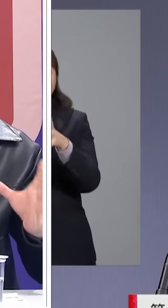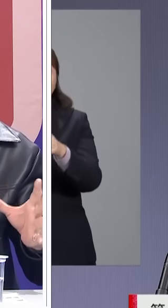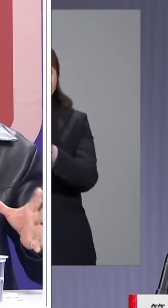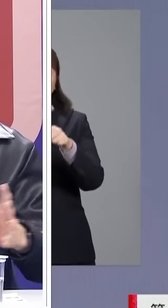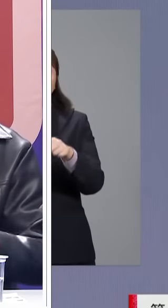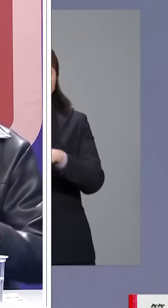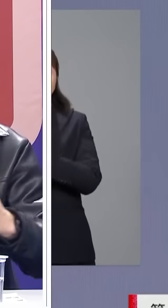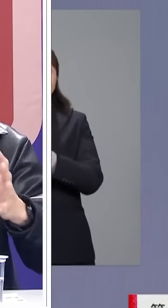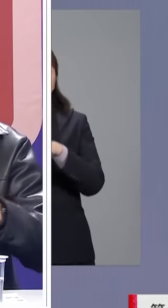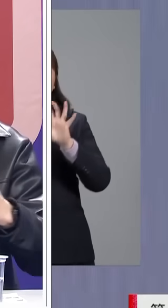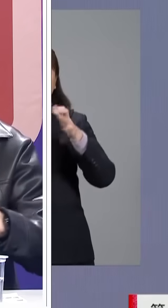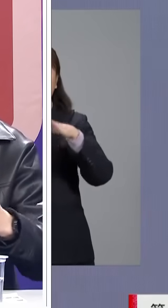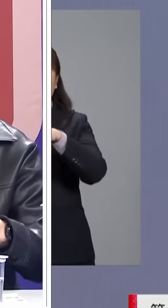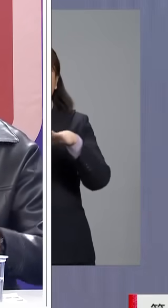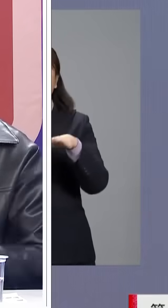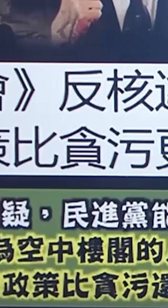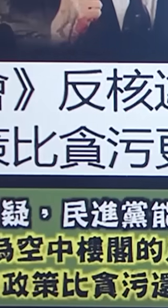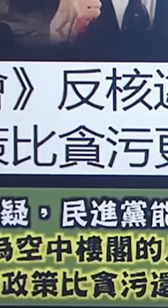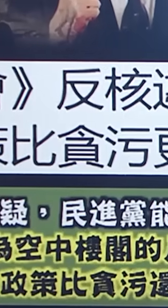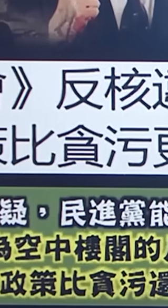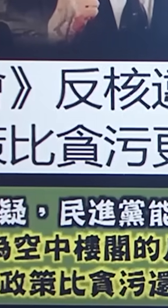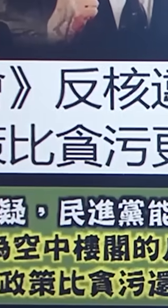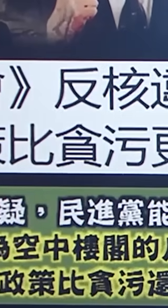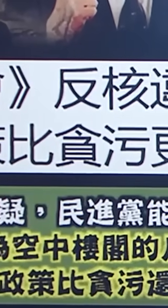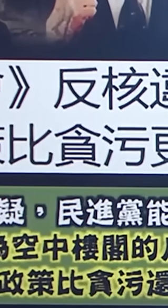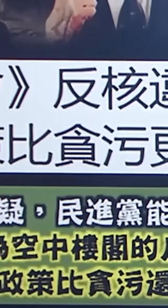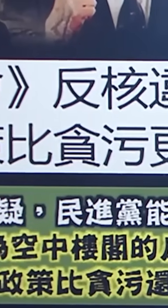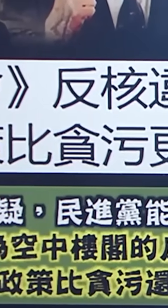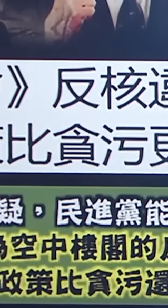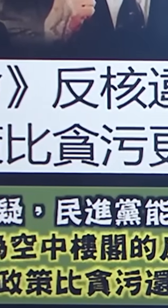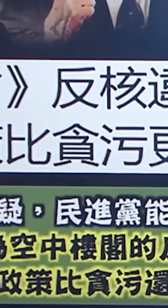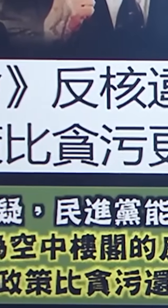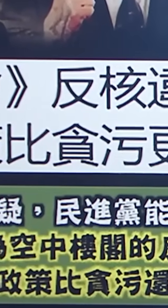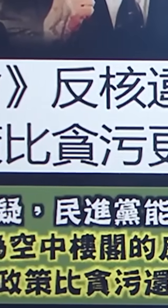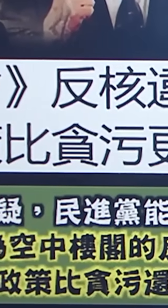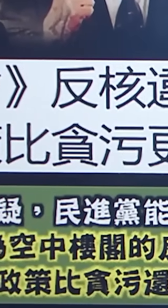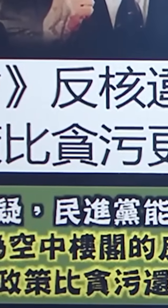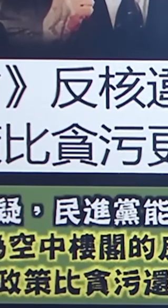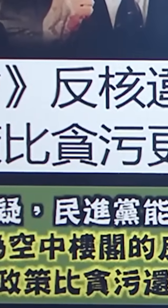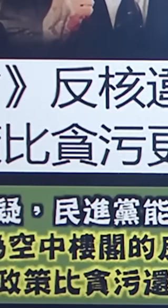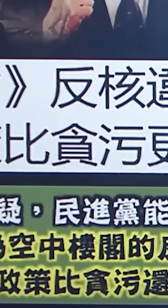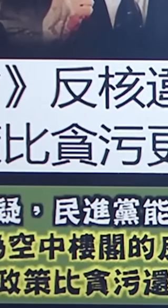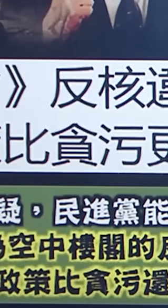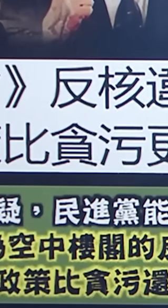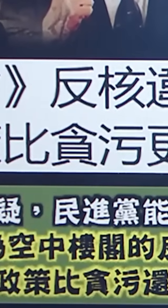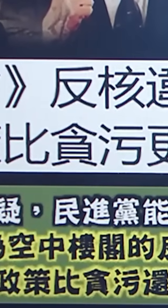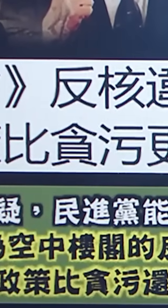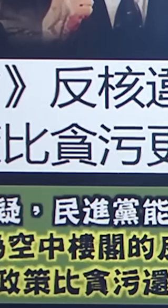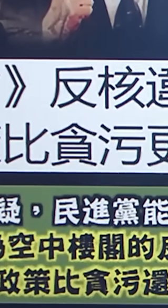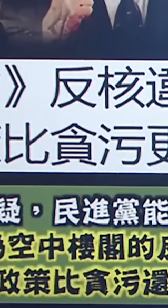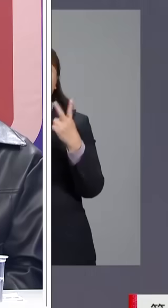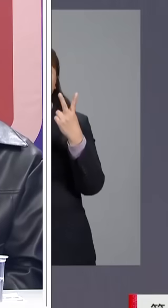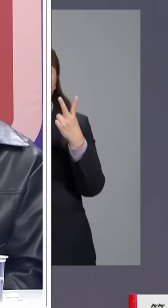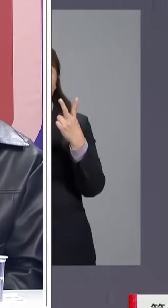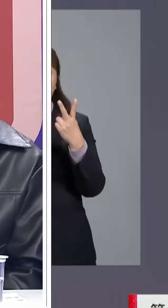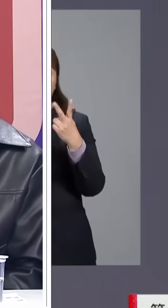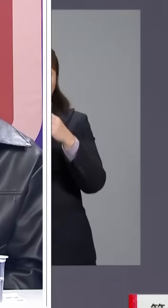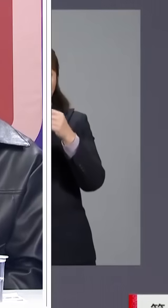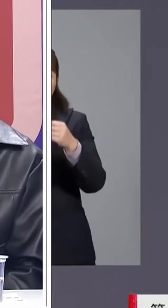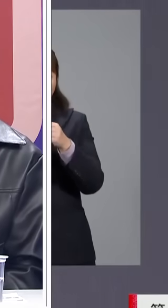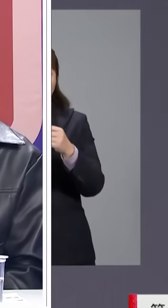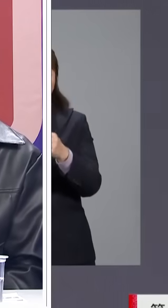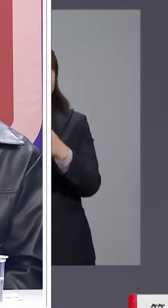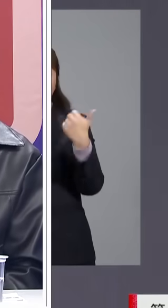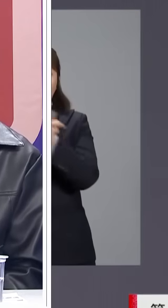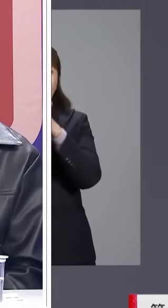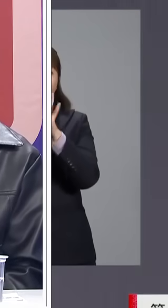到了这一块，有几个议题大家是有聚焦的。但我们现在就回来看哦。当这些东西，不管萧美琴是不是要去复制